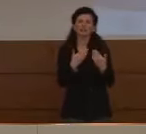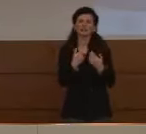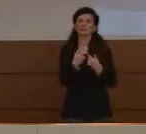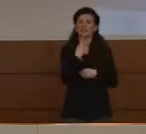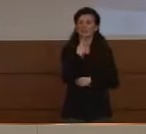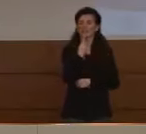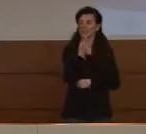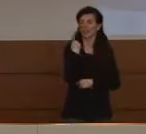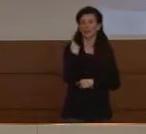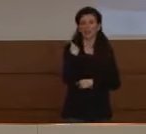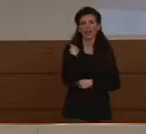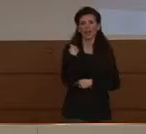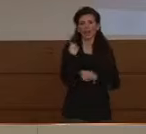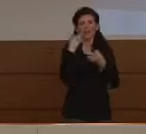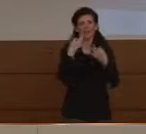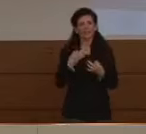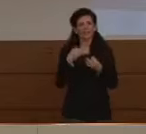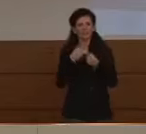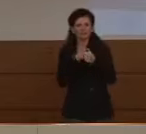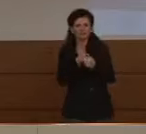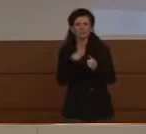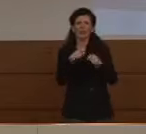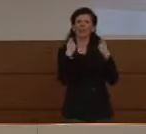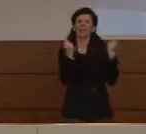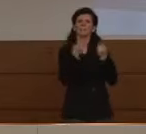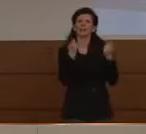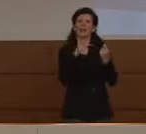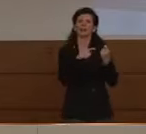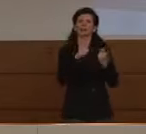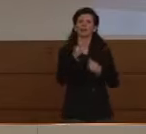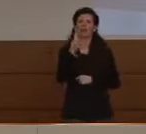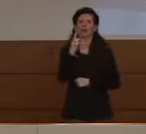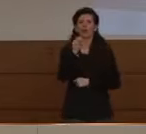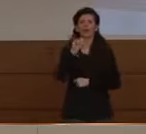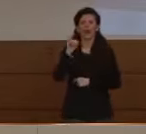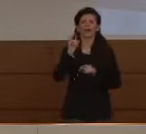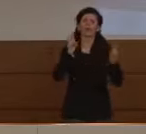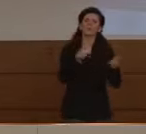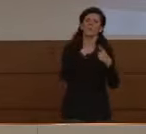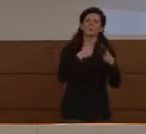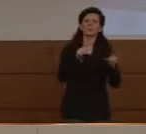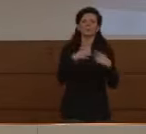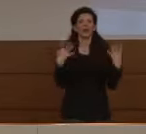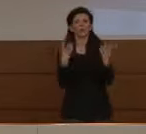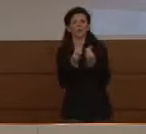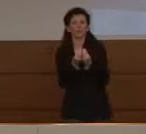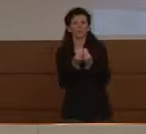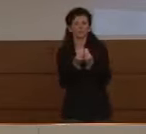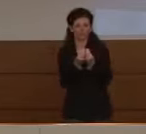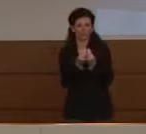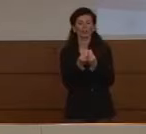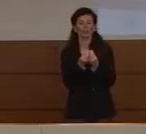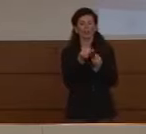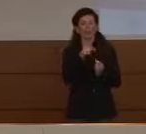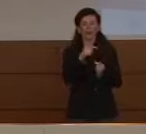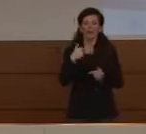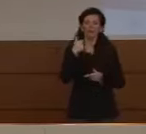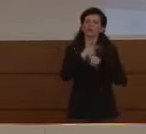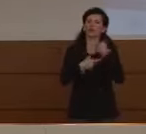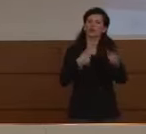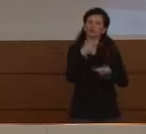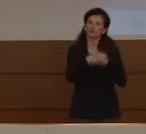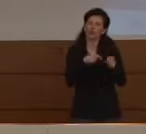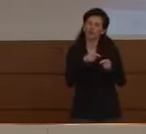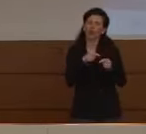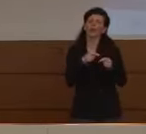seguito l'evento rai musica che unisce e hanno donato a sostegno